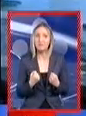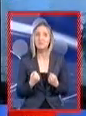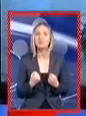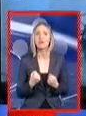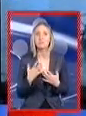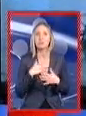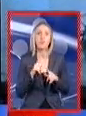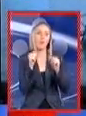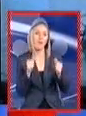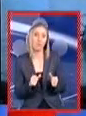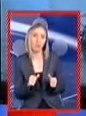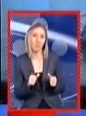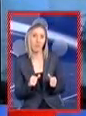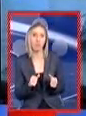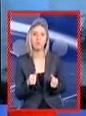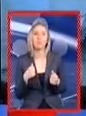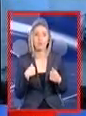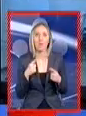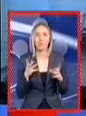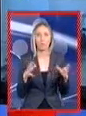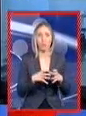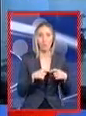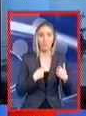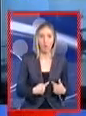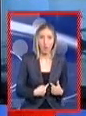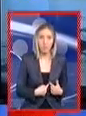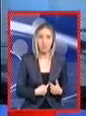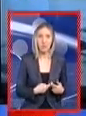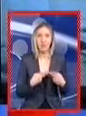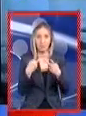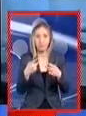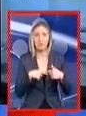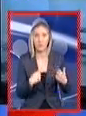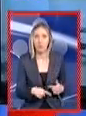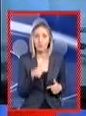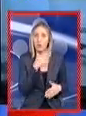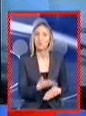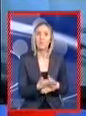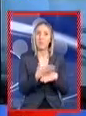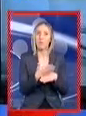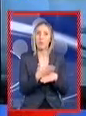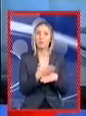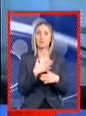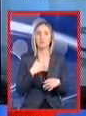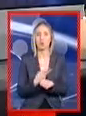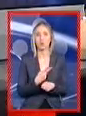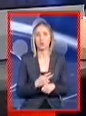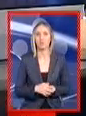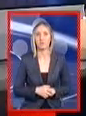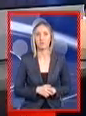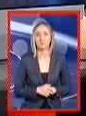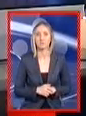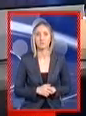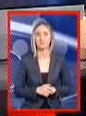neformalnoj formi da pošaljemo grupu volontera da volontiraju i da pomažu svojoj državi. Bilo